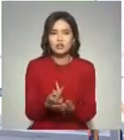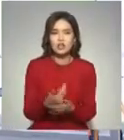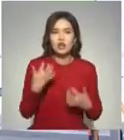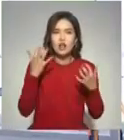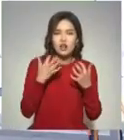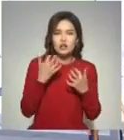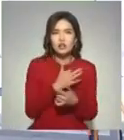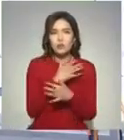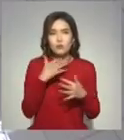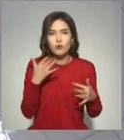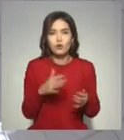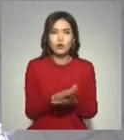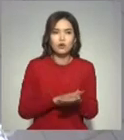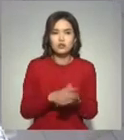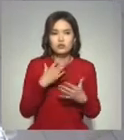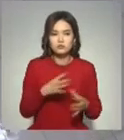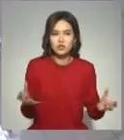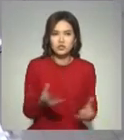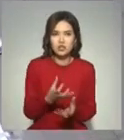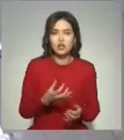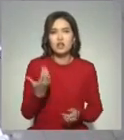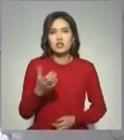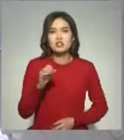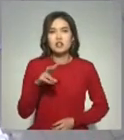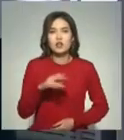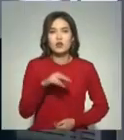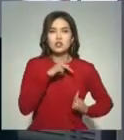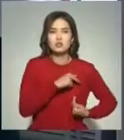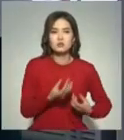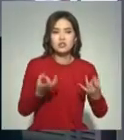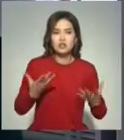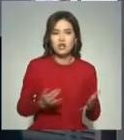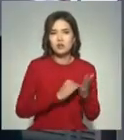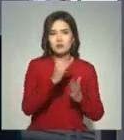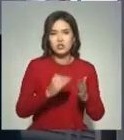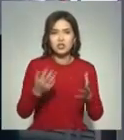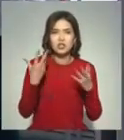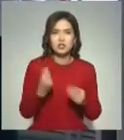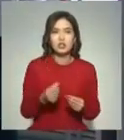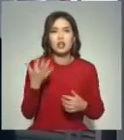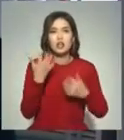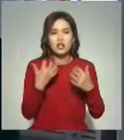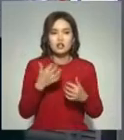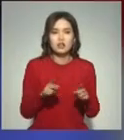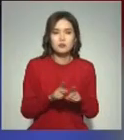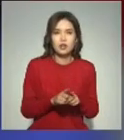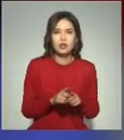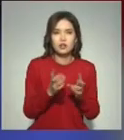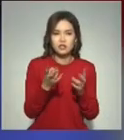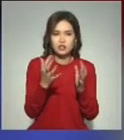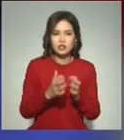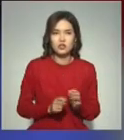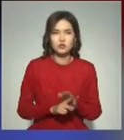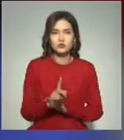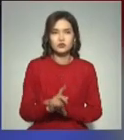шаш бояуынан болғанын растапты. Ал сән салонының қызметкерлері қарапайым процедура алдында аллергияға сынама жүргізбеген.